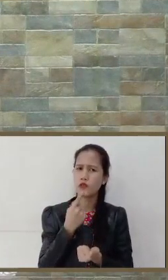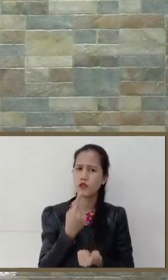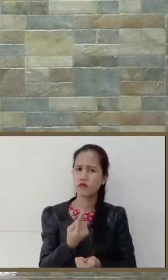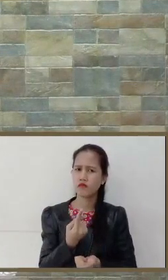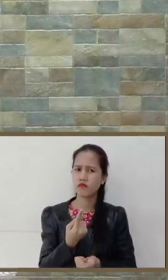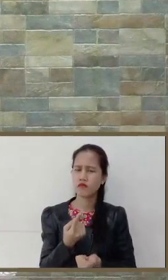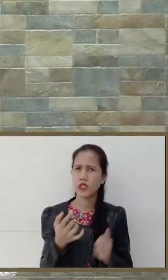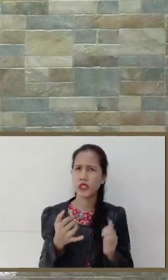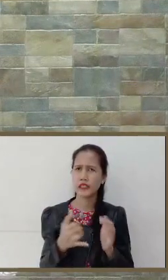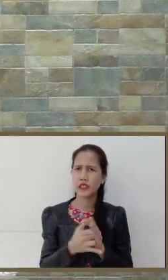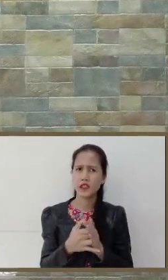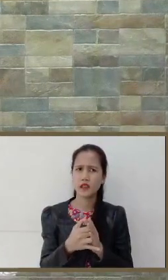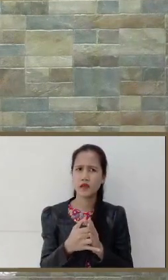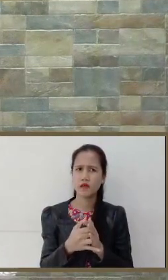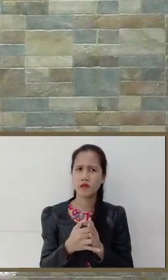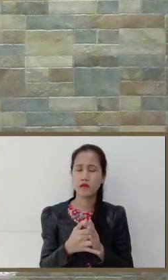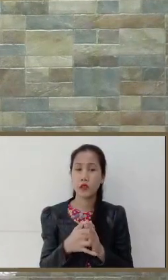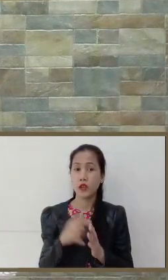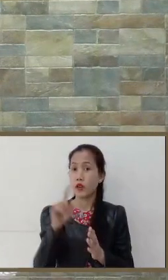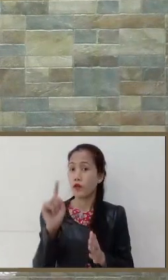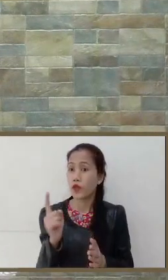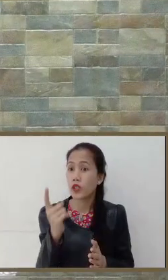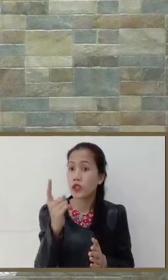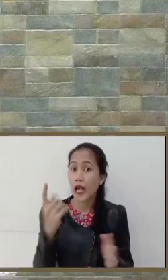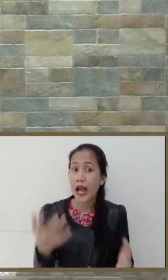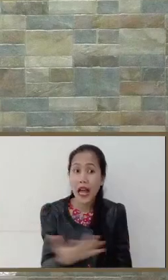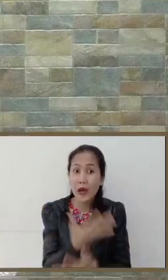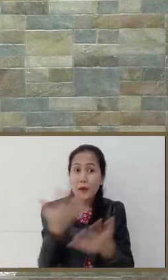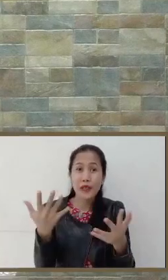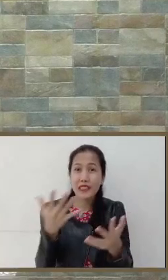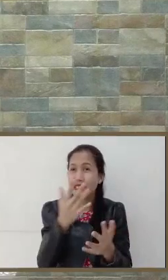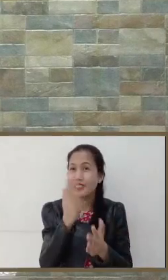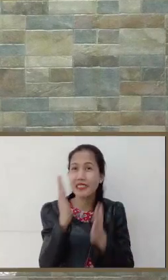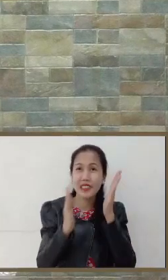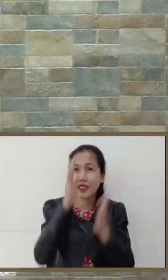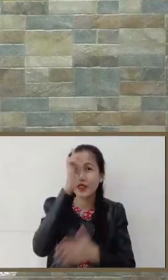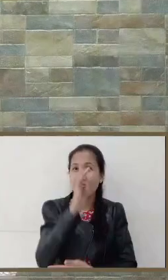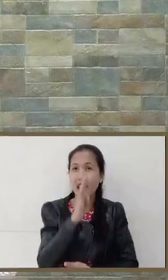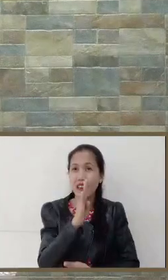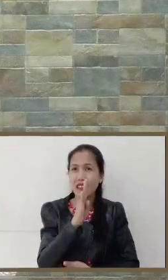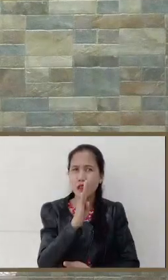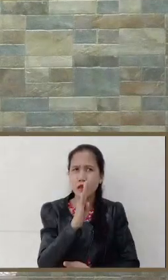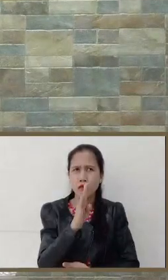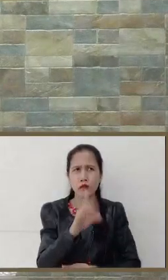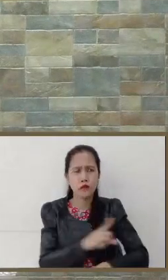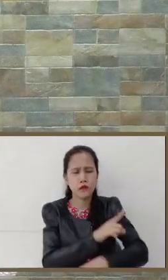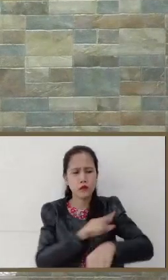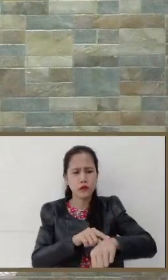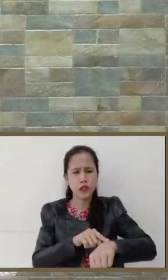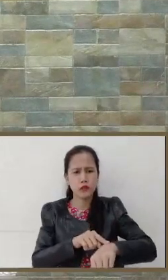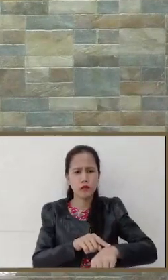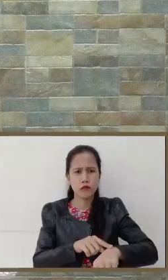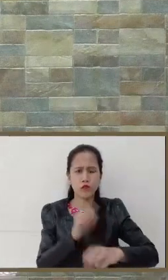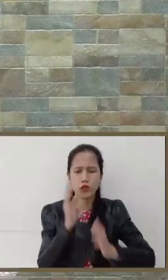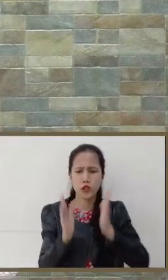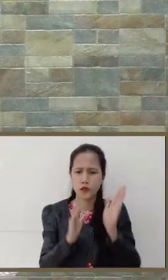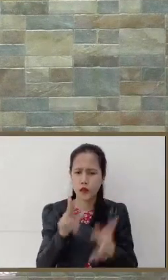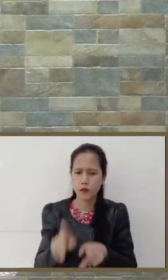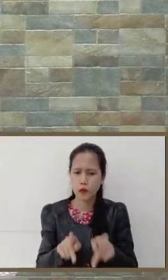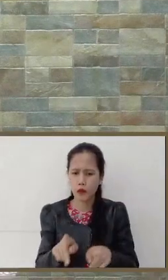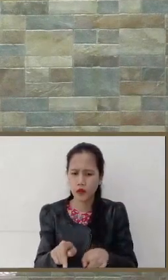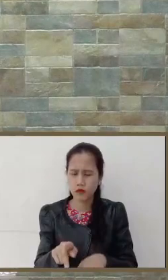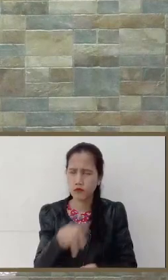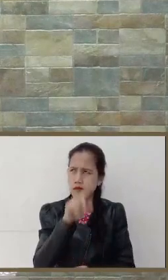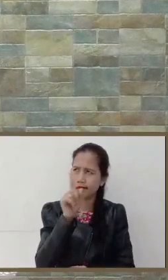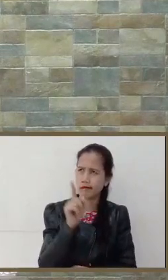na una, masayang naglilingkod sa Diyos, kalauna, naglilingkod na sa tao. Mapansin niyo po, pag ang isang Kristiyano na wala na sa gawain, na wala sa kanya